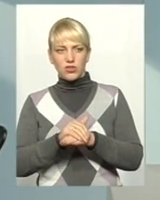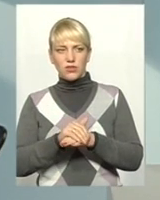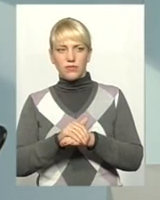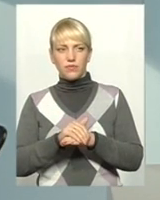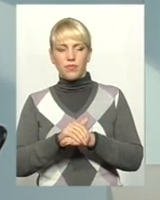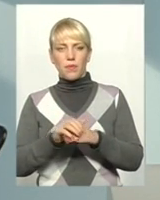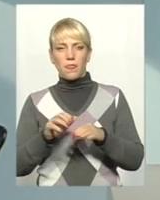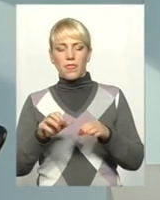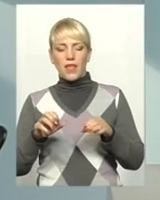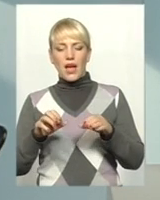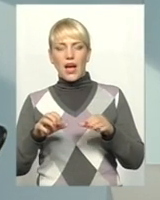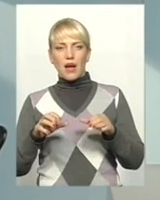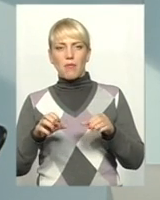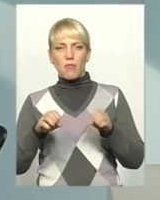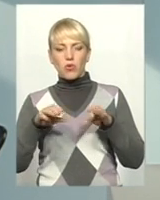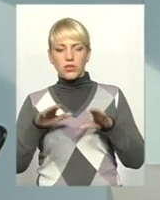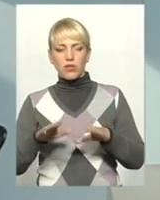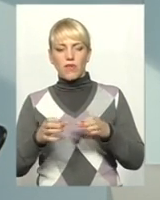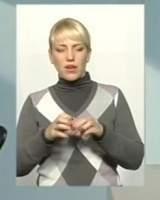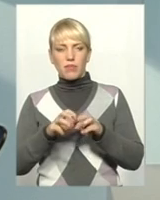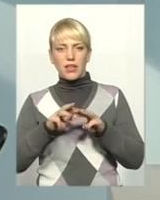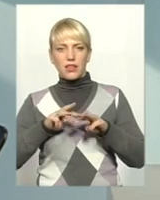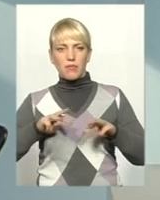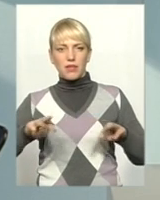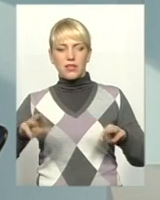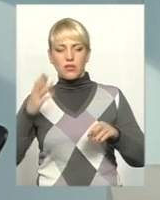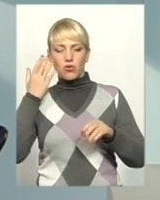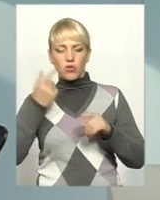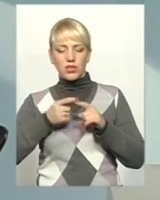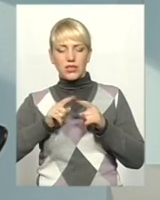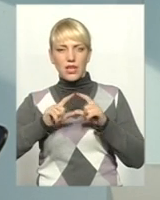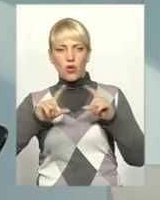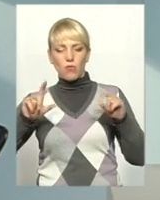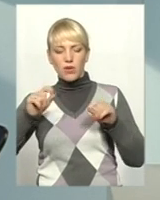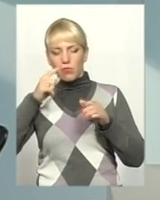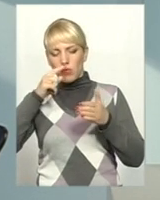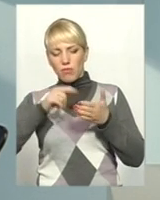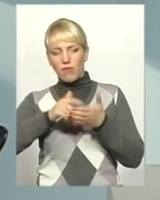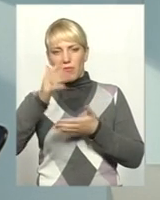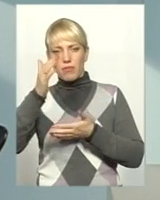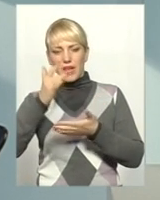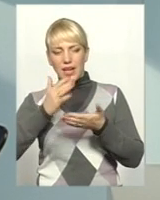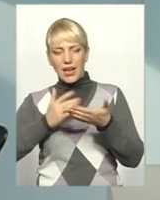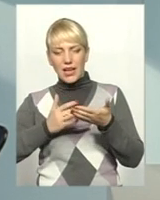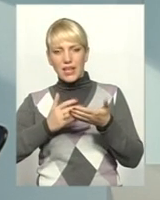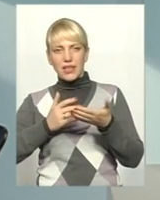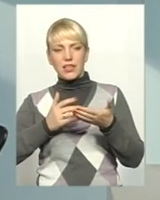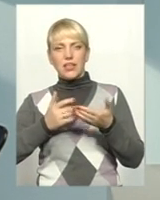постанову Кабінету міністрів, коли цей об'єкт попав в перелік об'єктів, які будуть фінансуватися з цього джерела